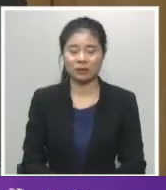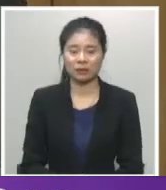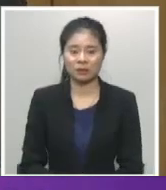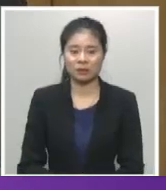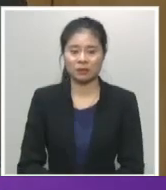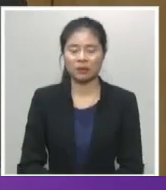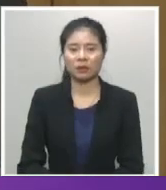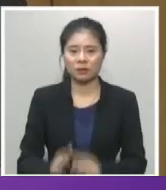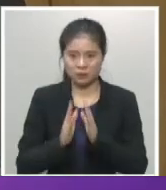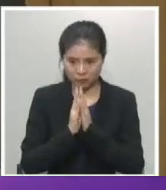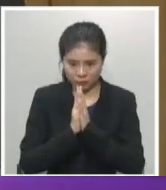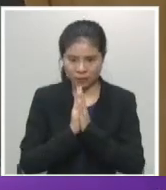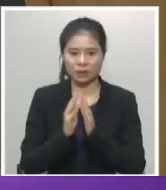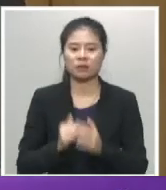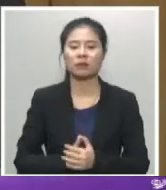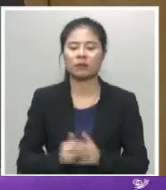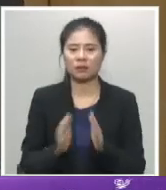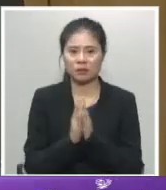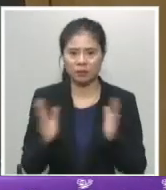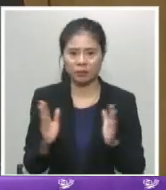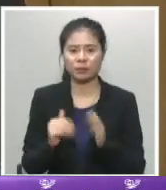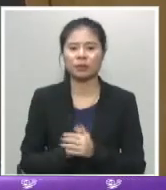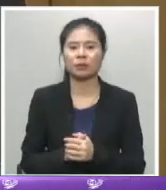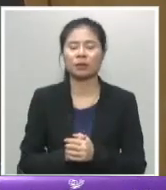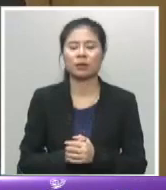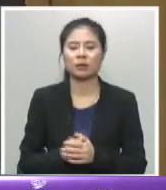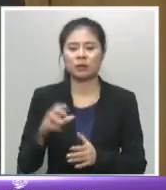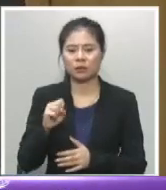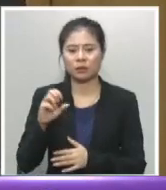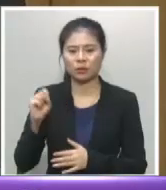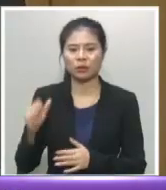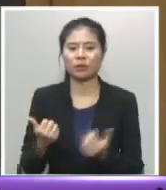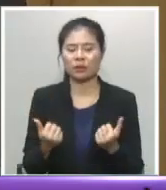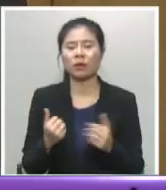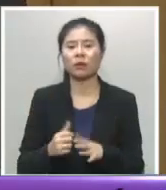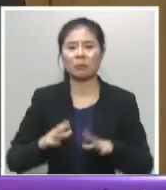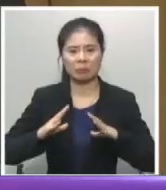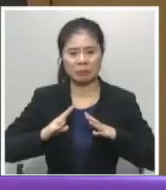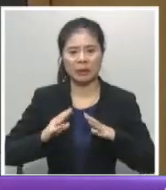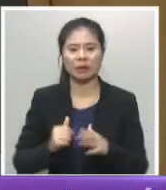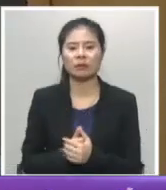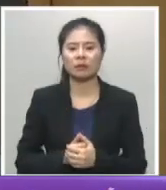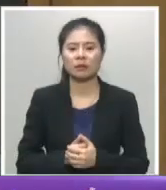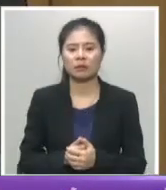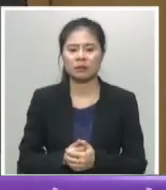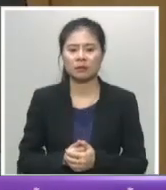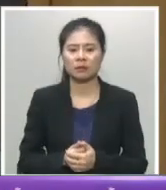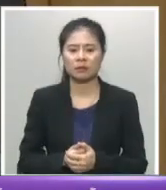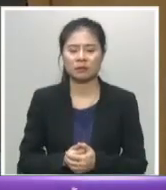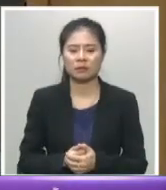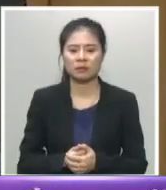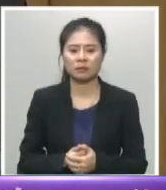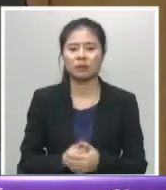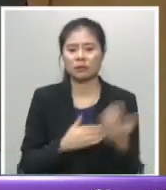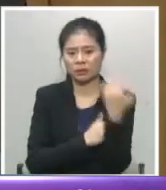โอเคนะครับสวัสดีครับกลับเรียนท่านประธานที่เคารพกับท่านสมาชิกสภาผู้แทนเดี๋ยวผมขอไปพักคอนิดนึงข้างนอกตรงเนี้ยแต่ว่ามีฟังให้ผมฟังที